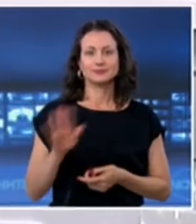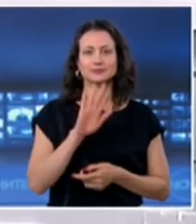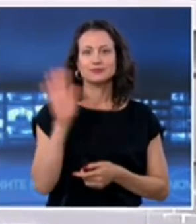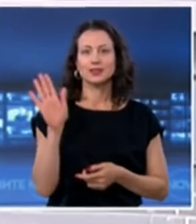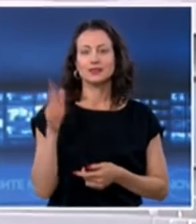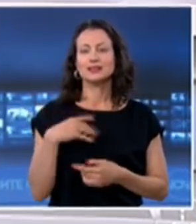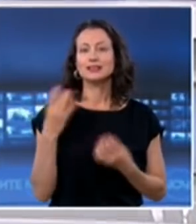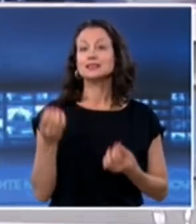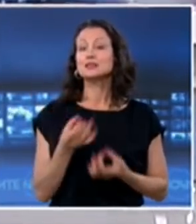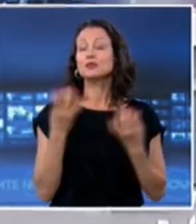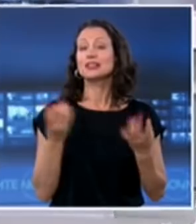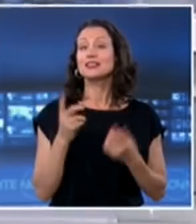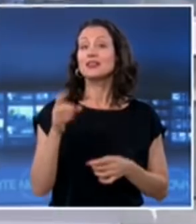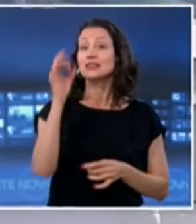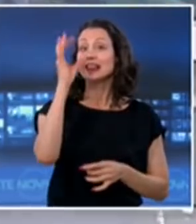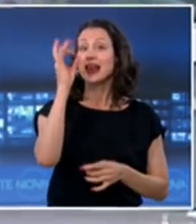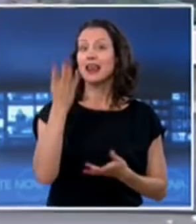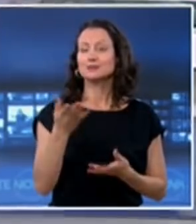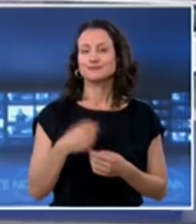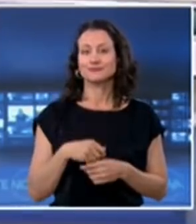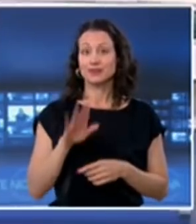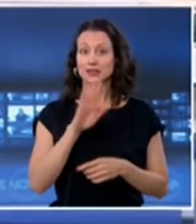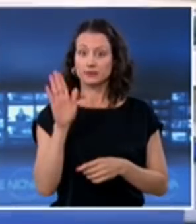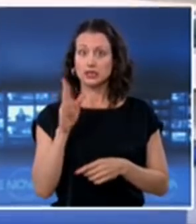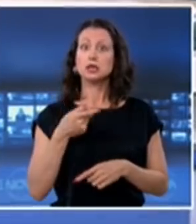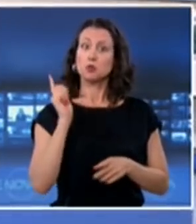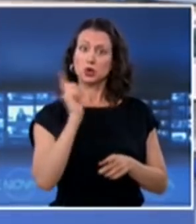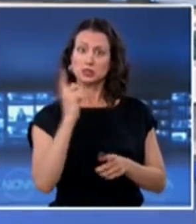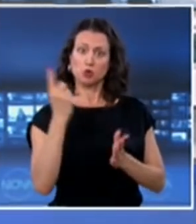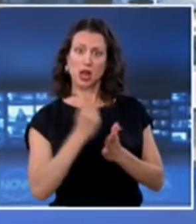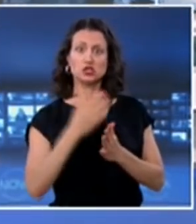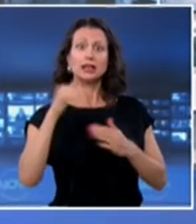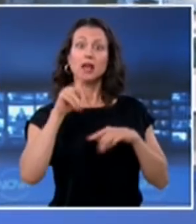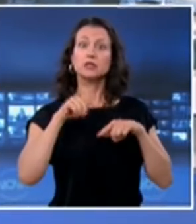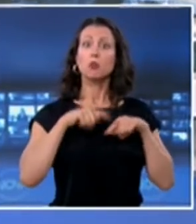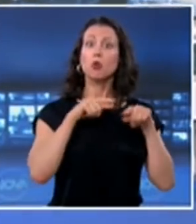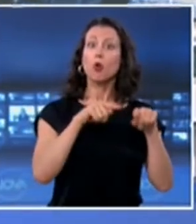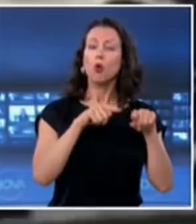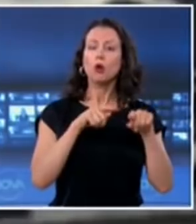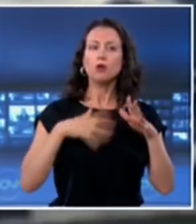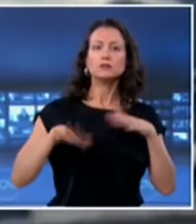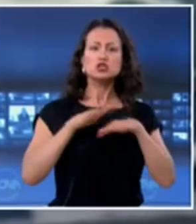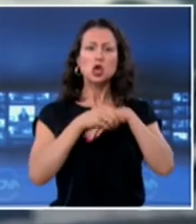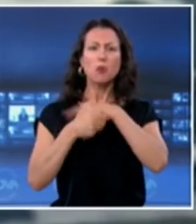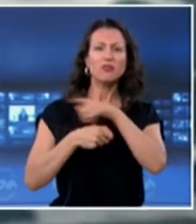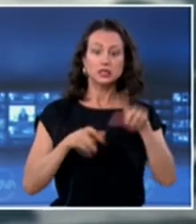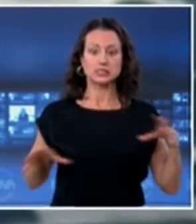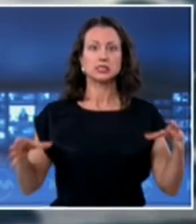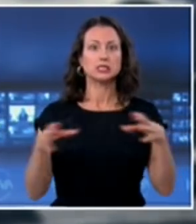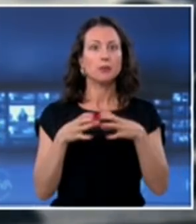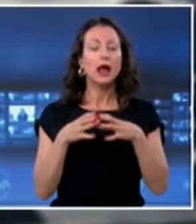Здравейте с новините в неделя. Здравейте. По разпореждане на главния прокурор, обвинителите се сезираха във връзка с излъчените по Нова